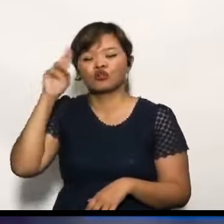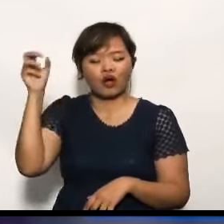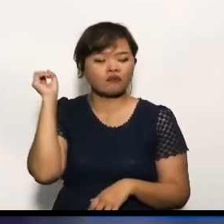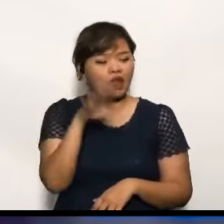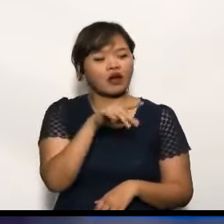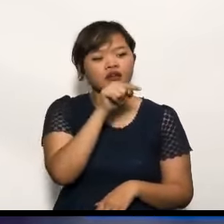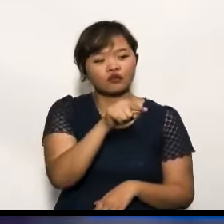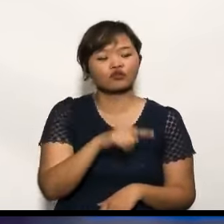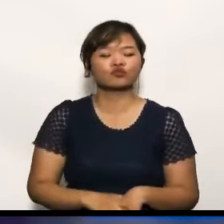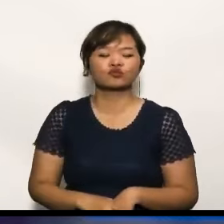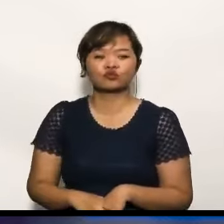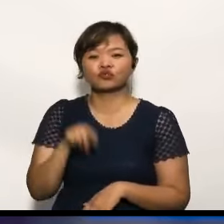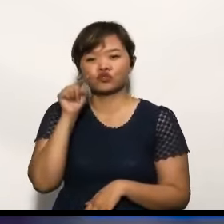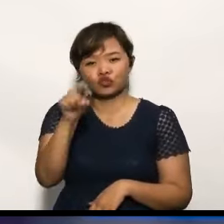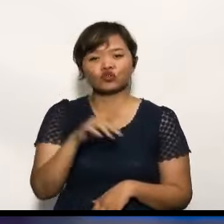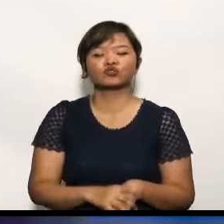you. Yes, you.